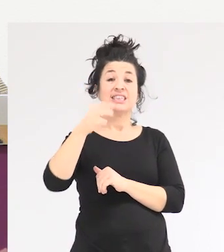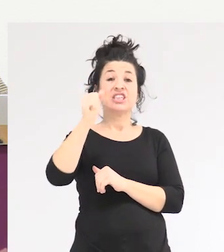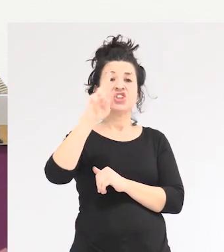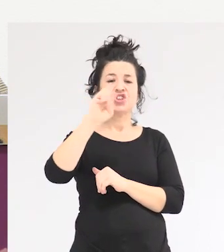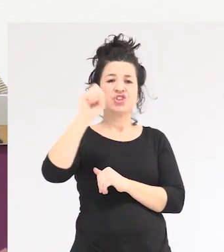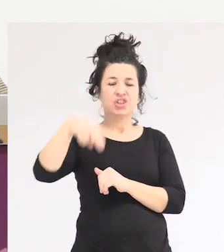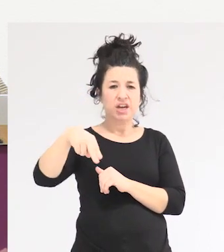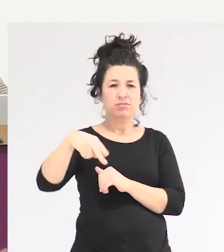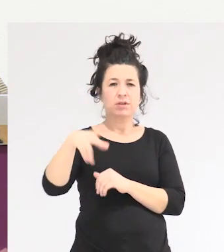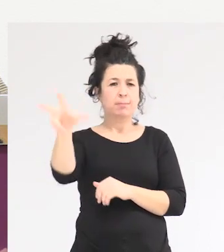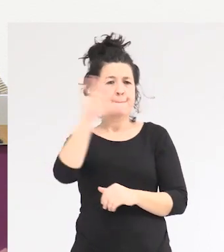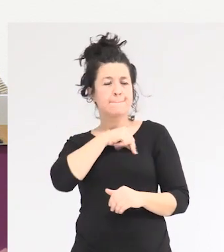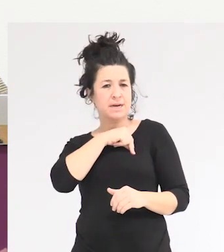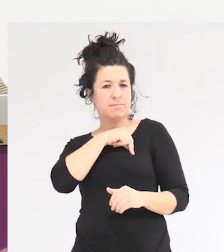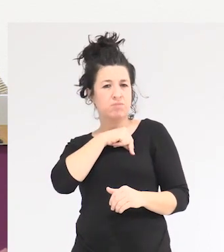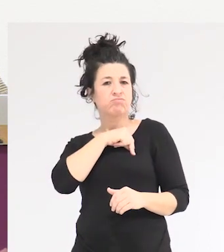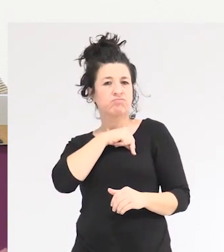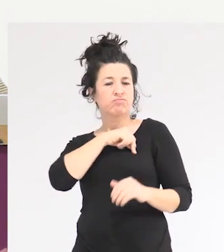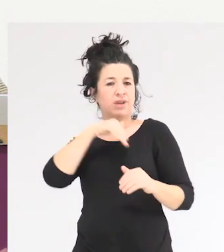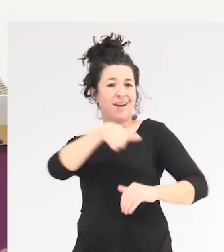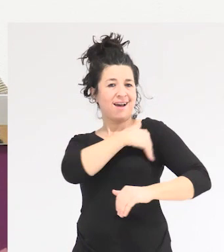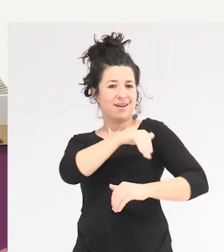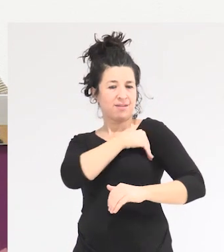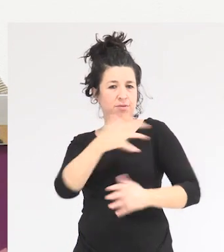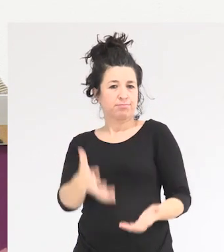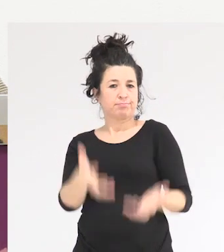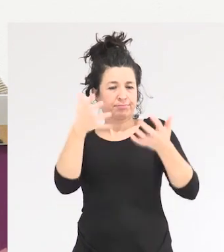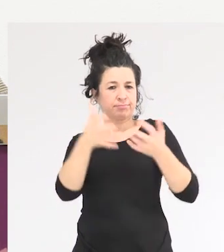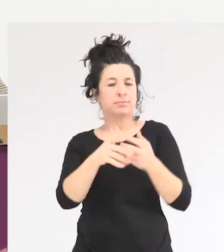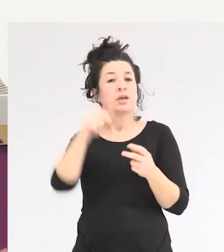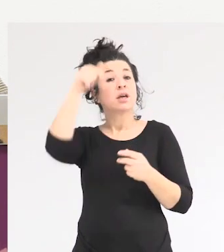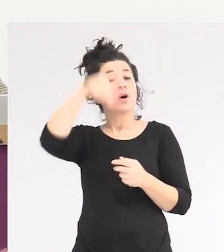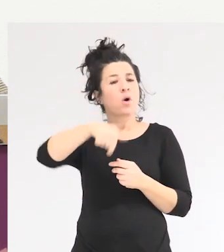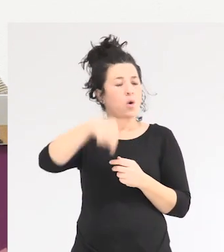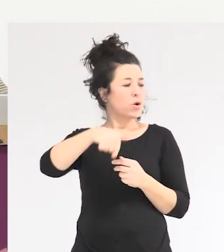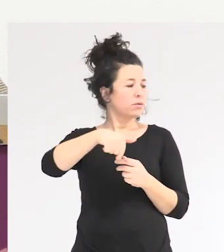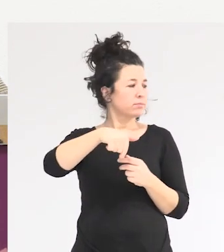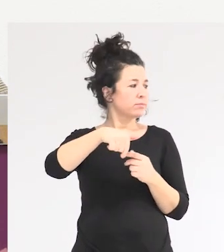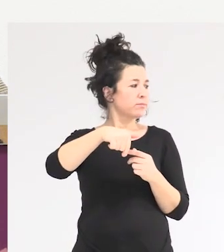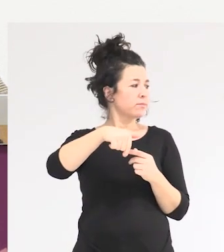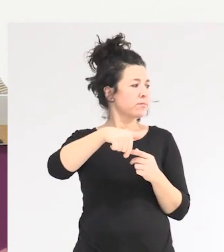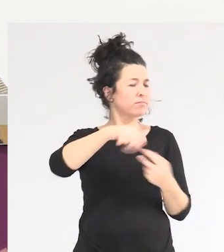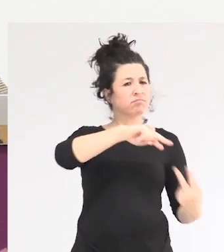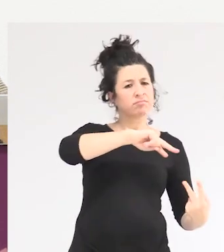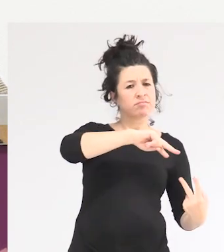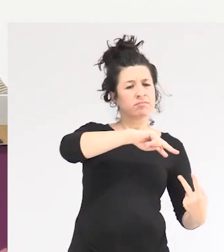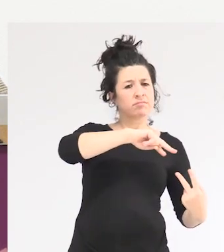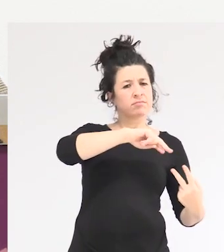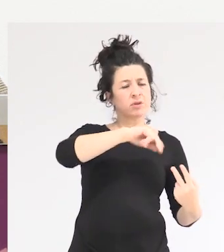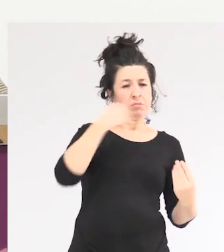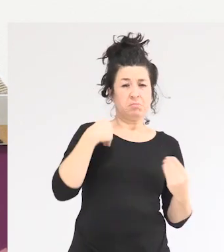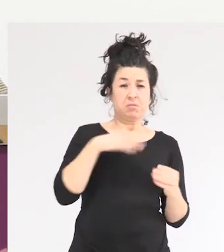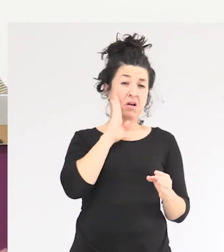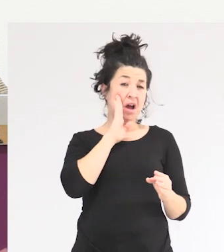111. Akademia saria. Eta gaur hemen gero hori erdaratu da, eta